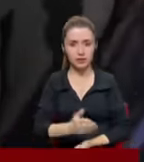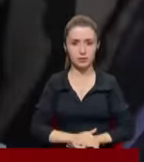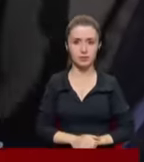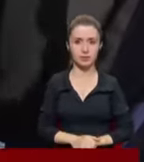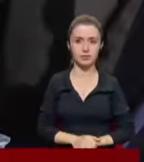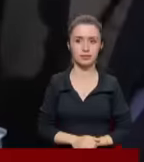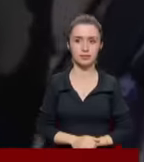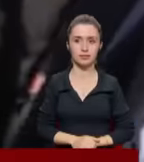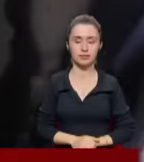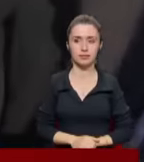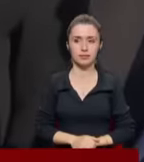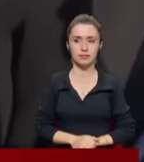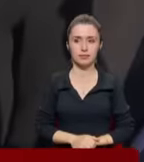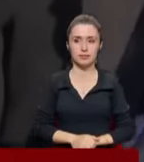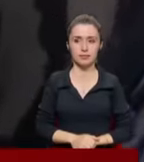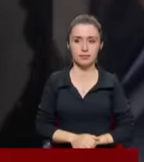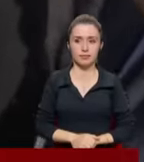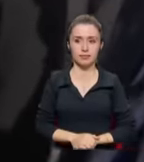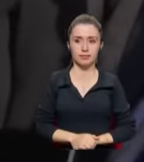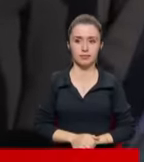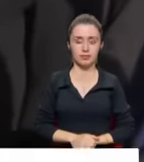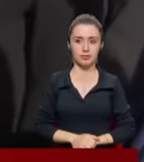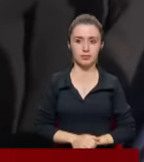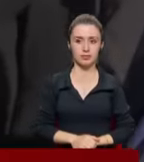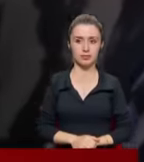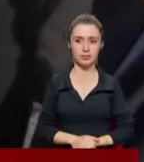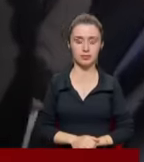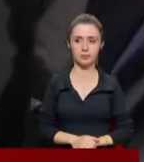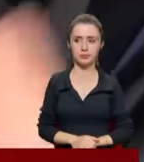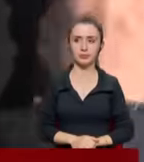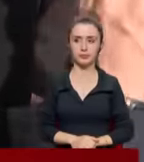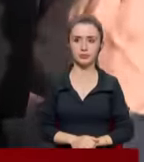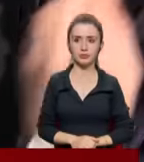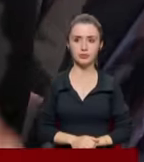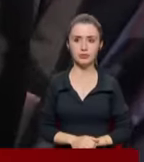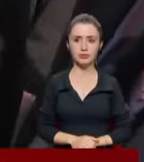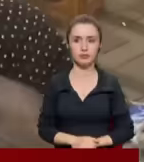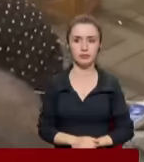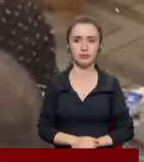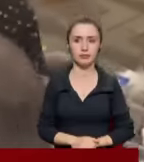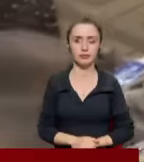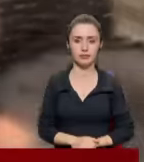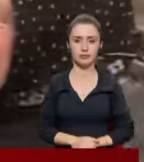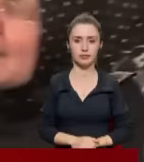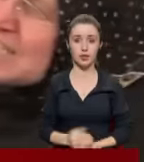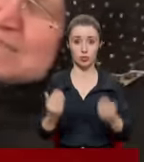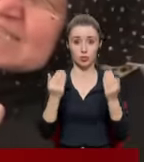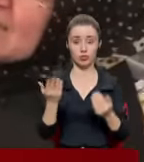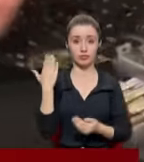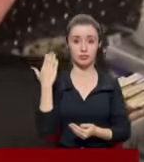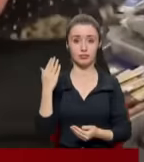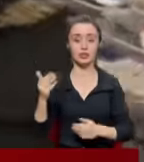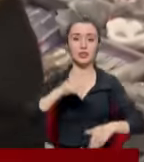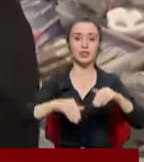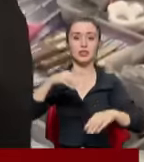illallah hak Muhammed resah Ali vah Şefaat Ya Resulallah hatim indirdim geçen seçim